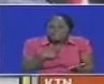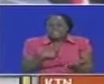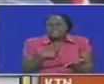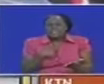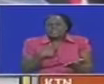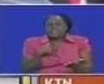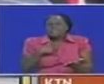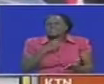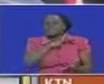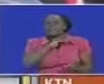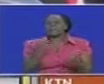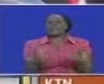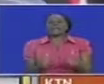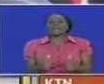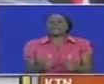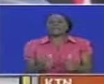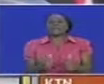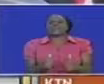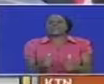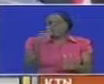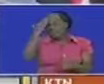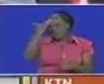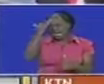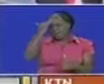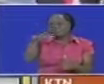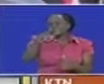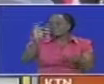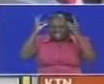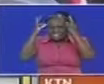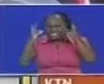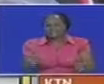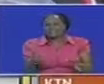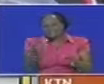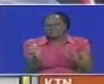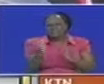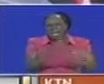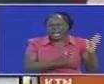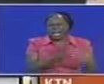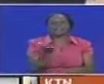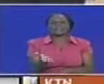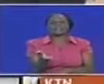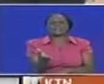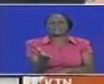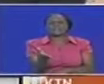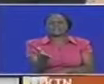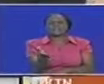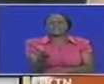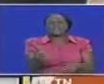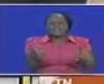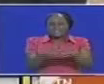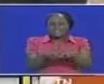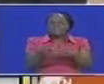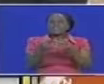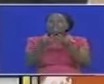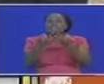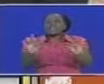sina malalamiko yote kuhusu. Kwa nini wameamua ati kwa sababu wamepanga mpangilio kama hiyo. Kando na siku ya ukombozi